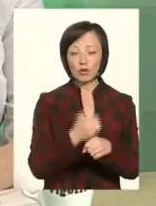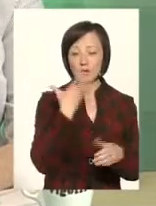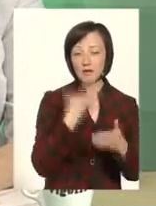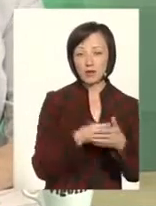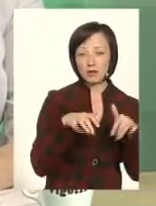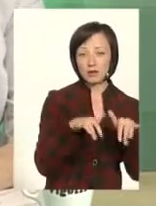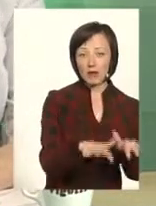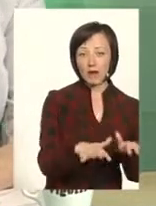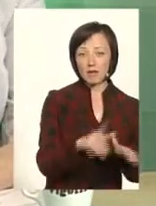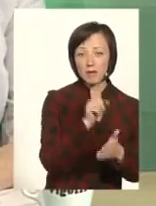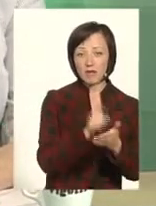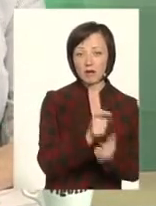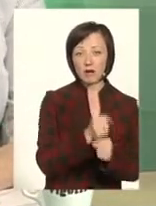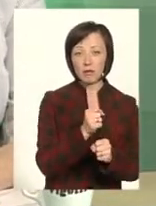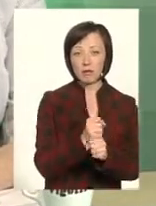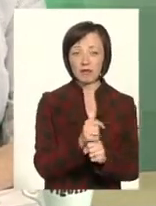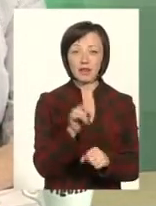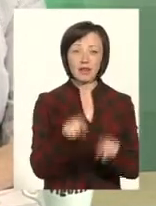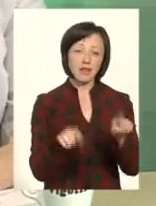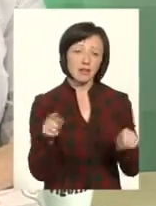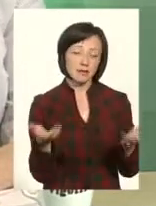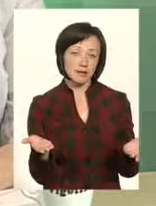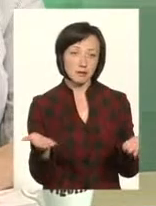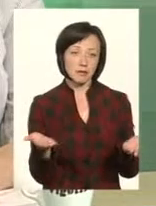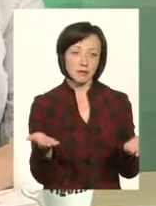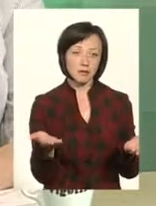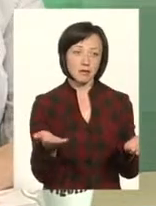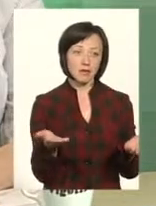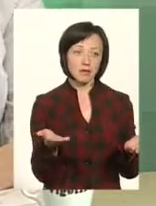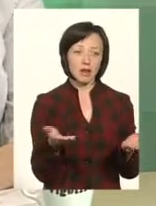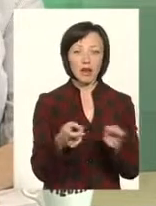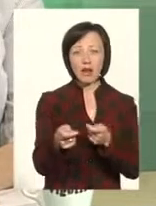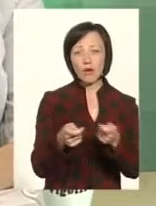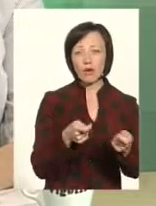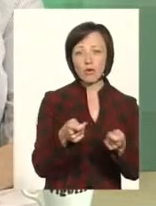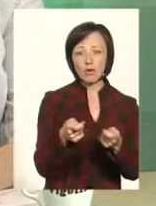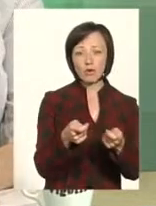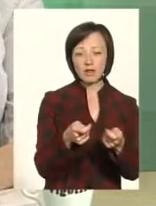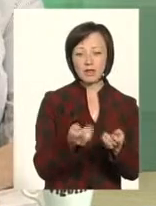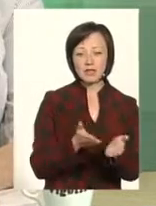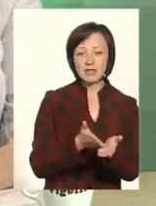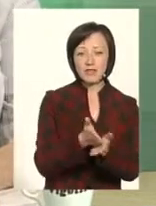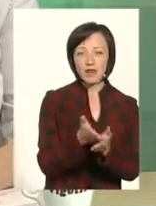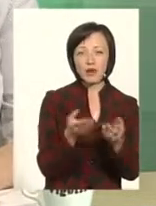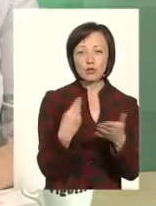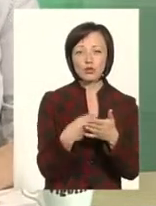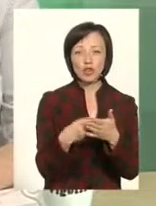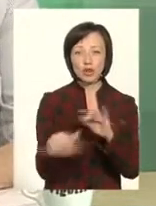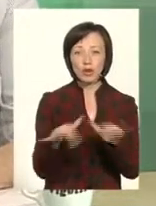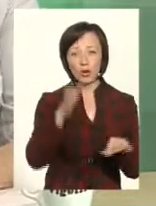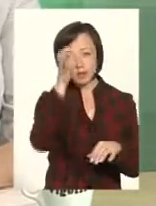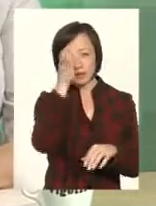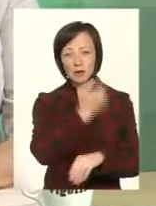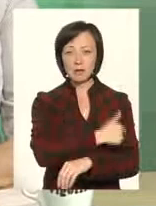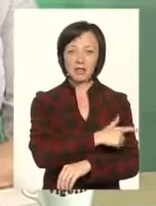свої справи, які там вона повинна робити. Тобто десь там регулює якісь сфери бюджетної діяльності, так, десь освіта,